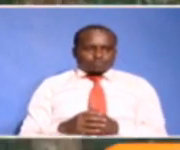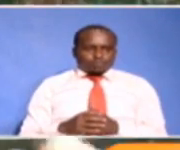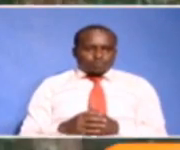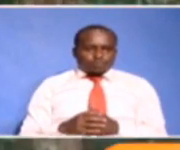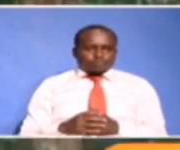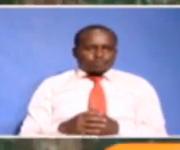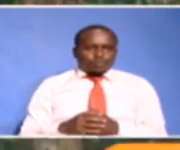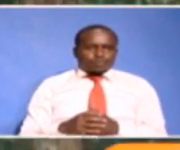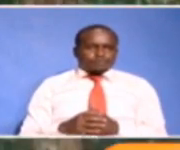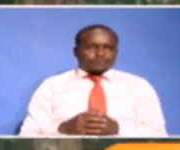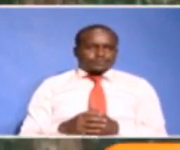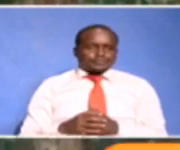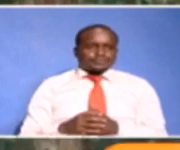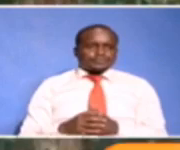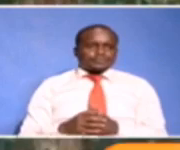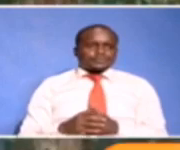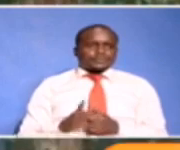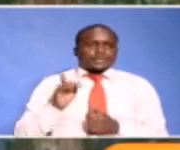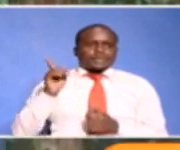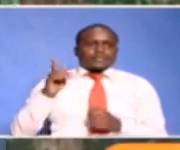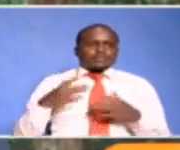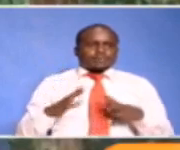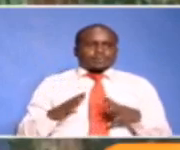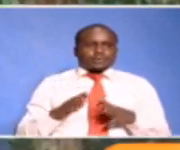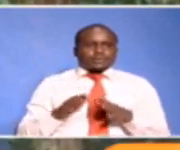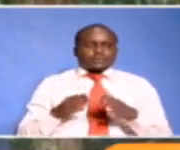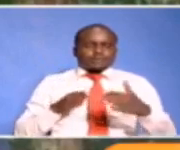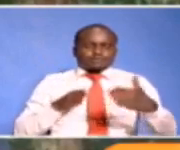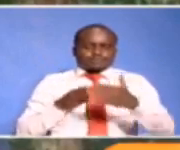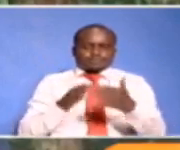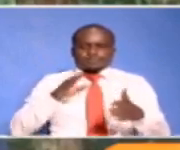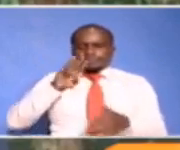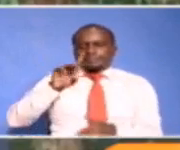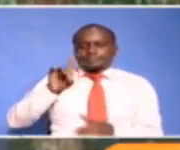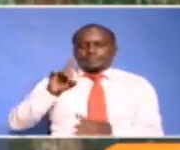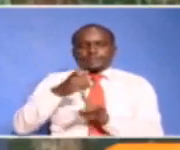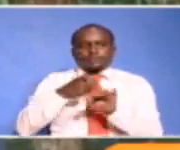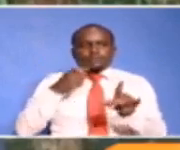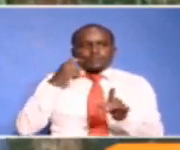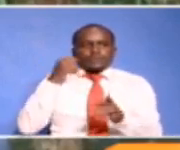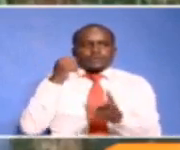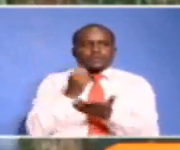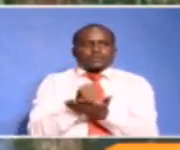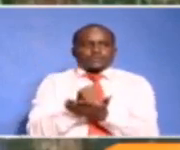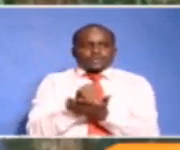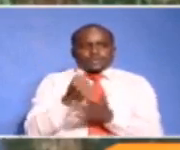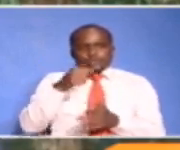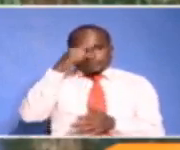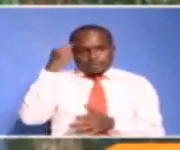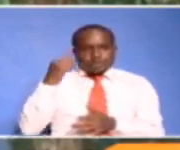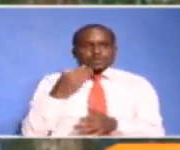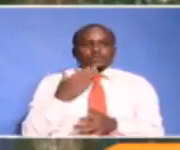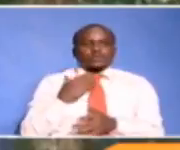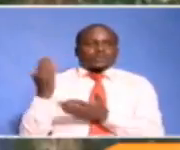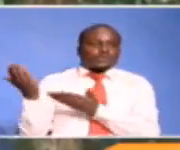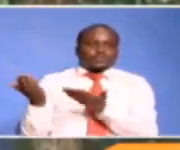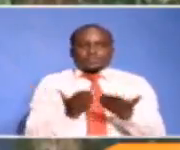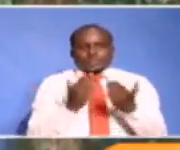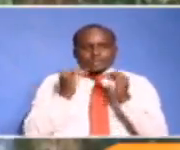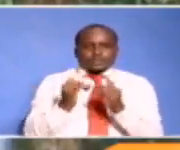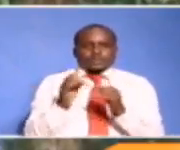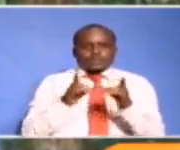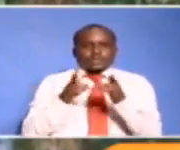These guys have locked the managing director out of the office because they want to bring new